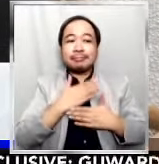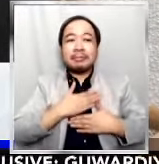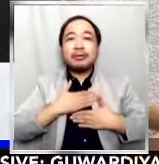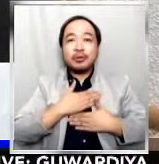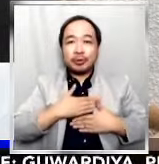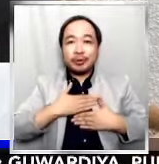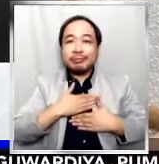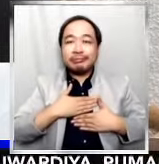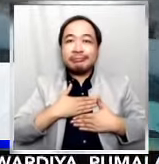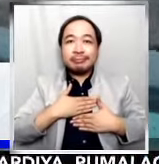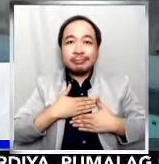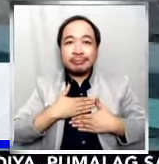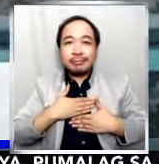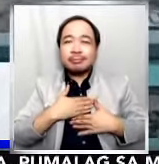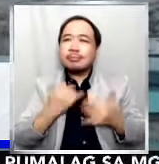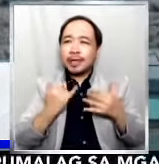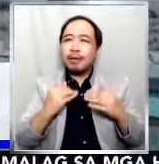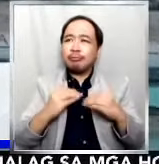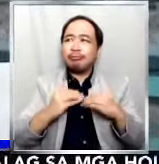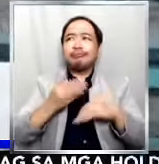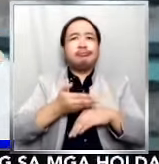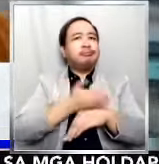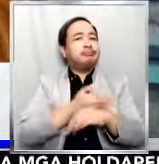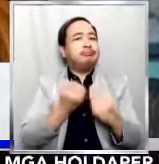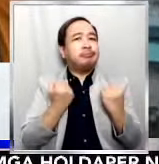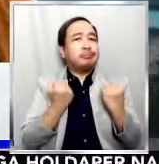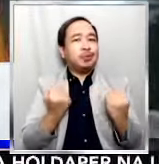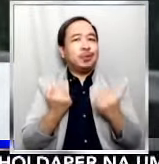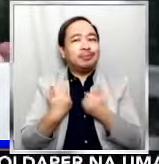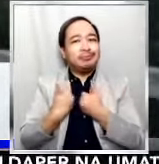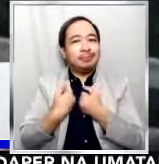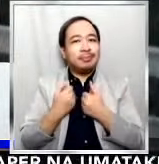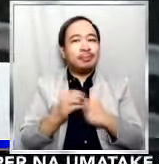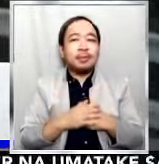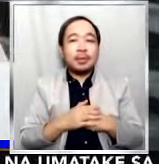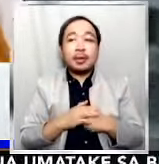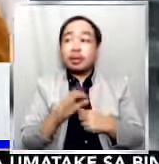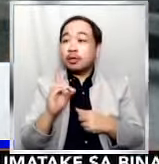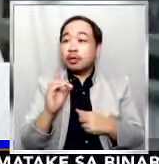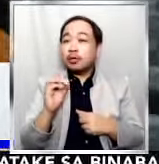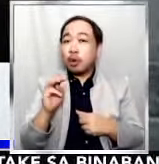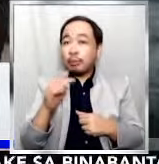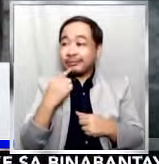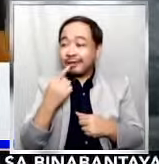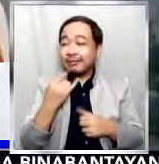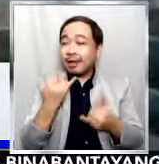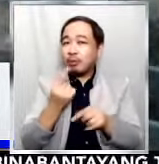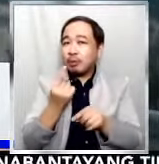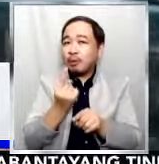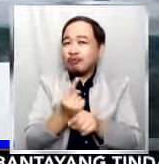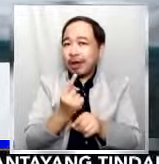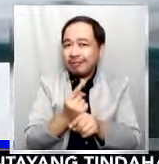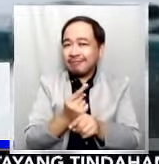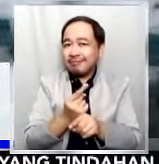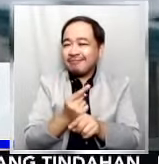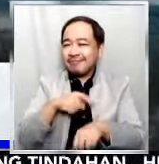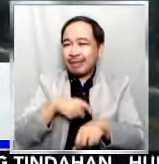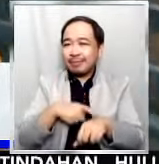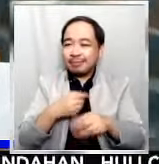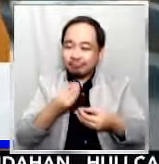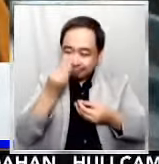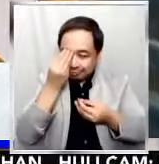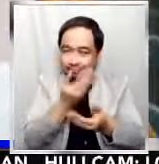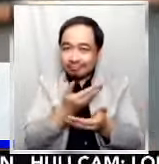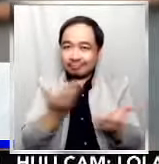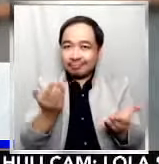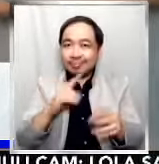mas pinapatibay. Itinuturing din ito ni Dom na right timing para i-out ang kanilang relasyon. Maraming may alam pero ito yung